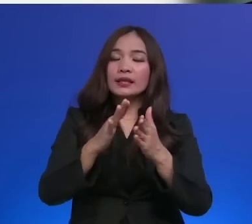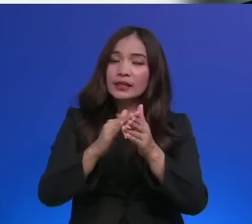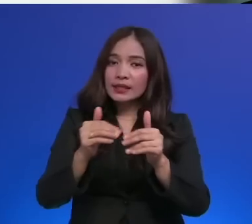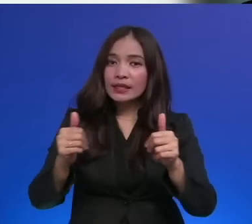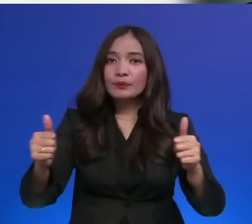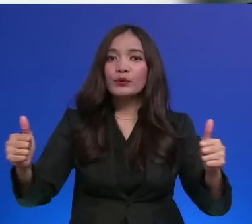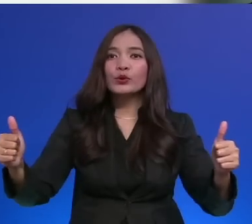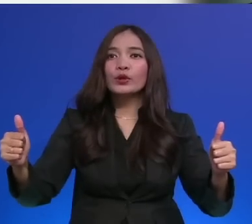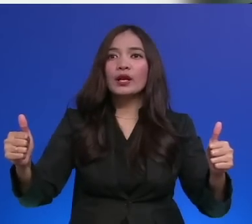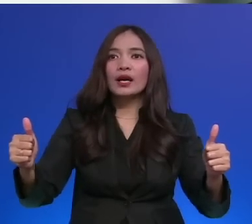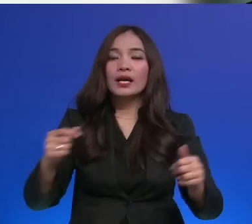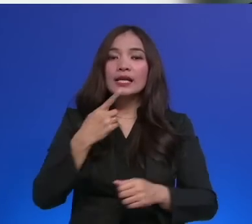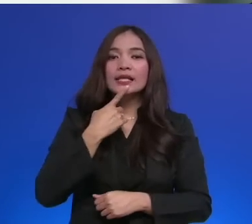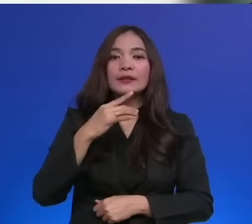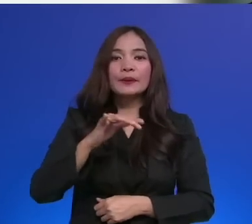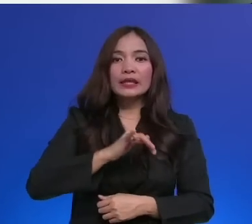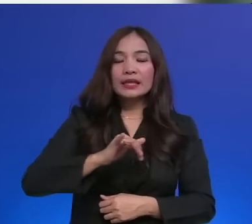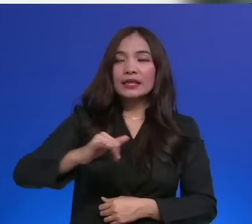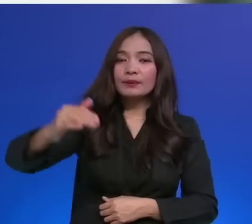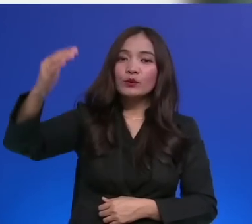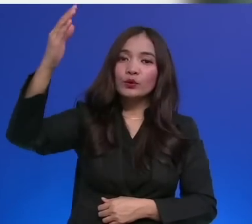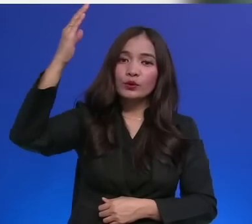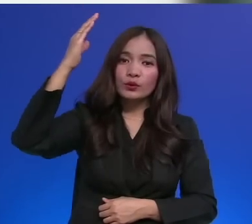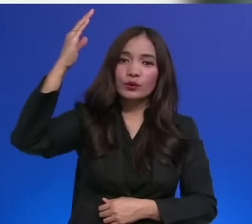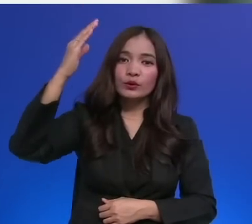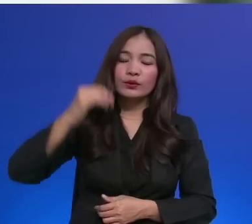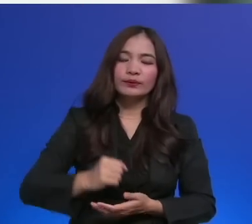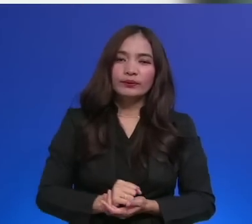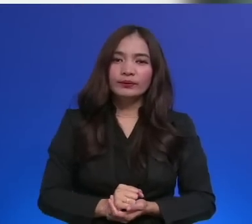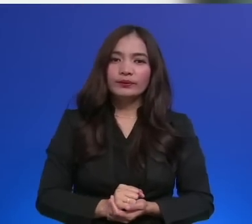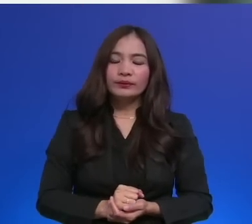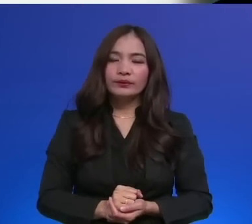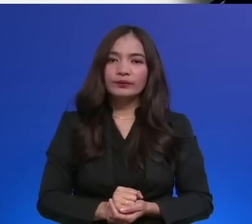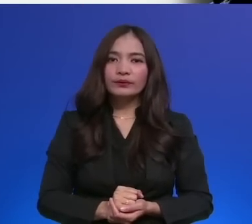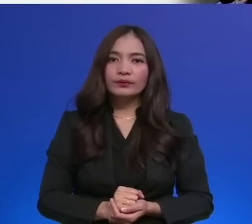menjadi sempurna seperti-Mu.